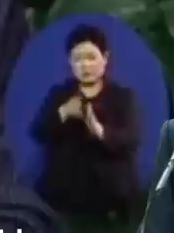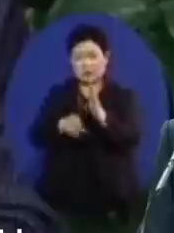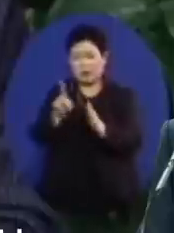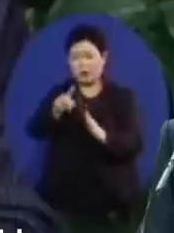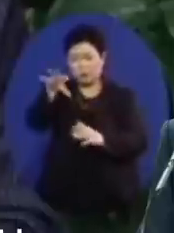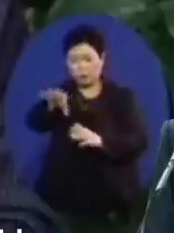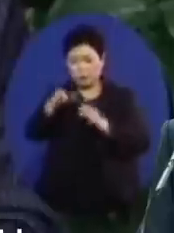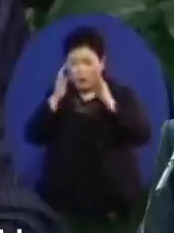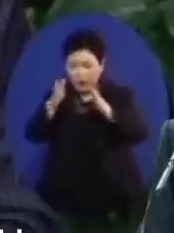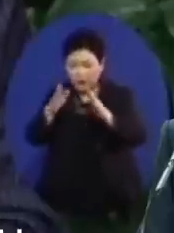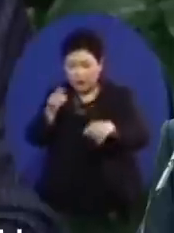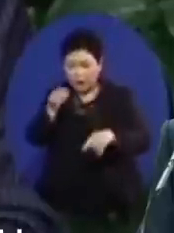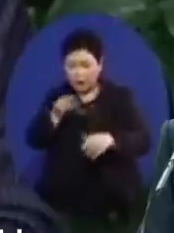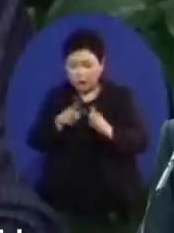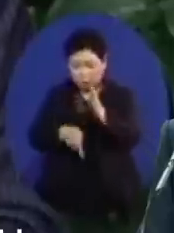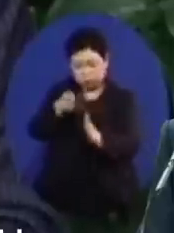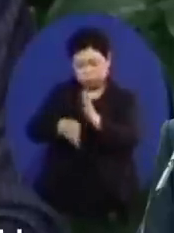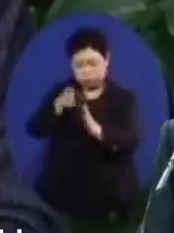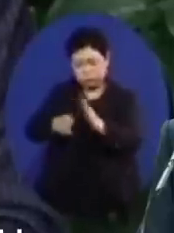방향으로 가는지도 모르겠고